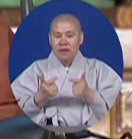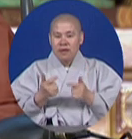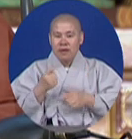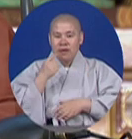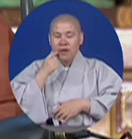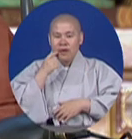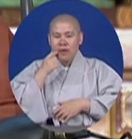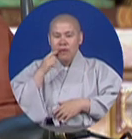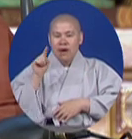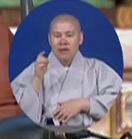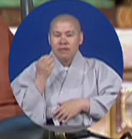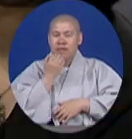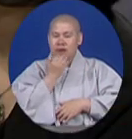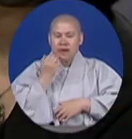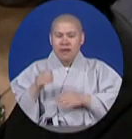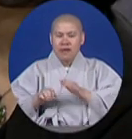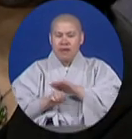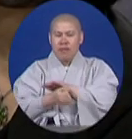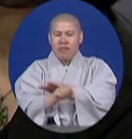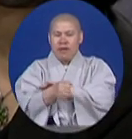황금색 뱀이었어요.